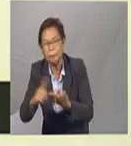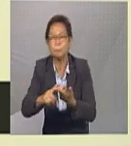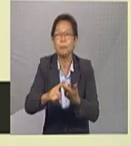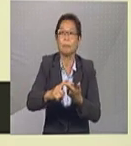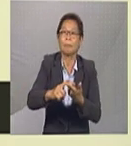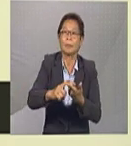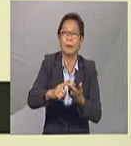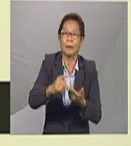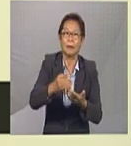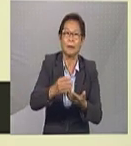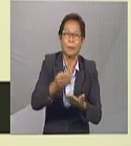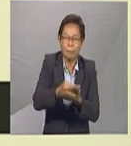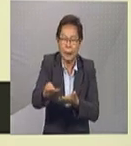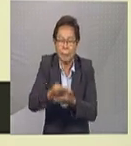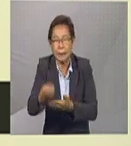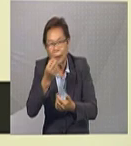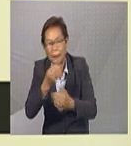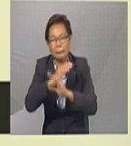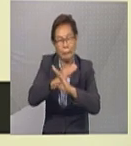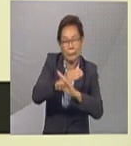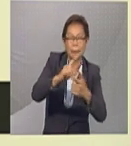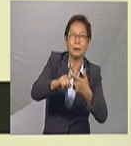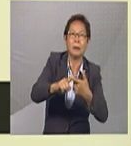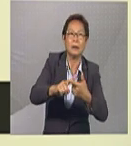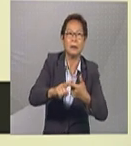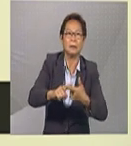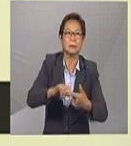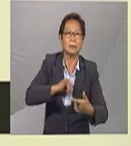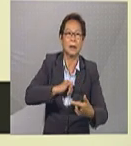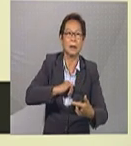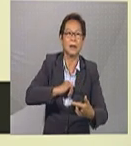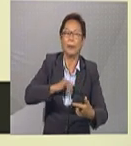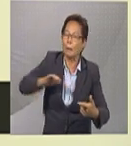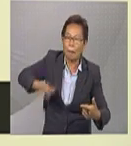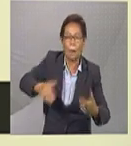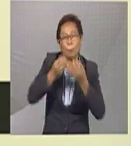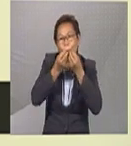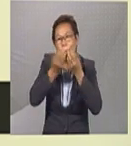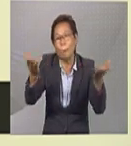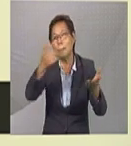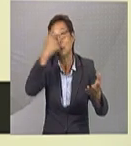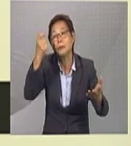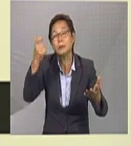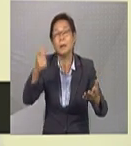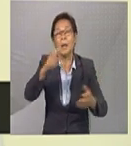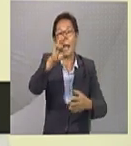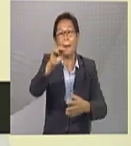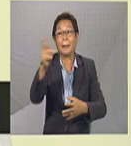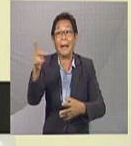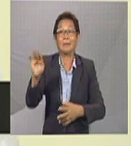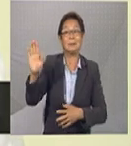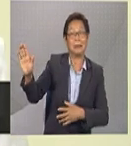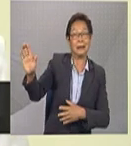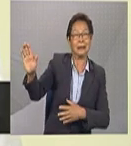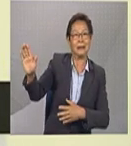mencari membeli makanan dan sebagainya, yang kita pun, saya pun belum boleh umumkan lagi kerana pihak MKN